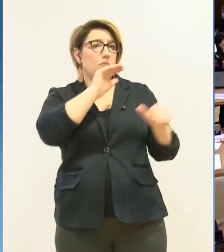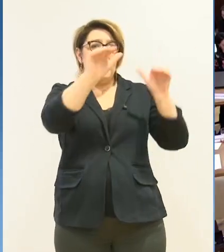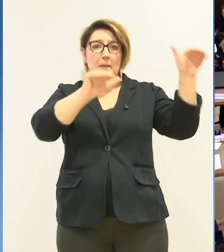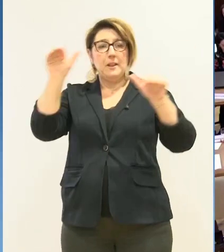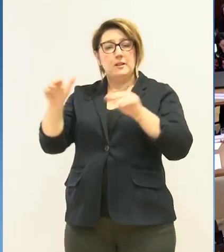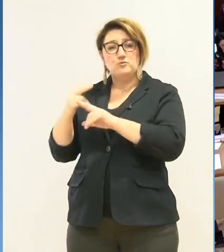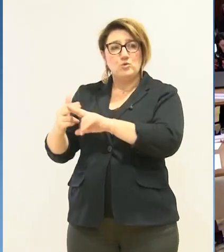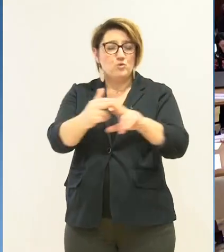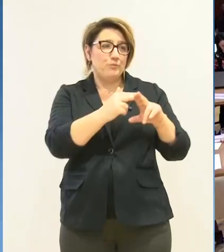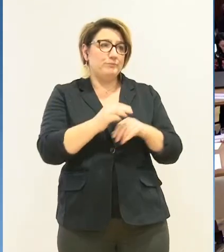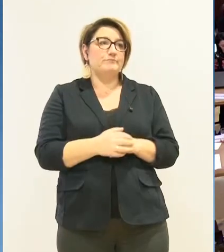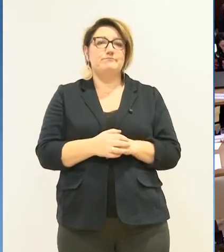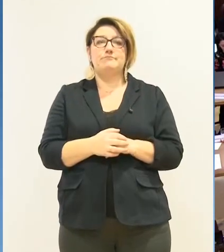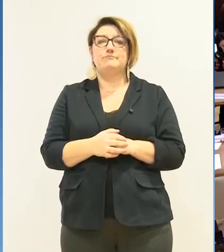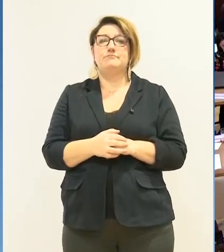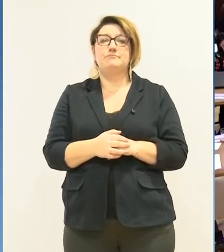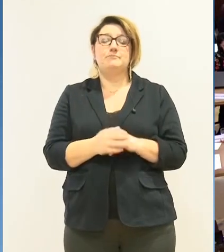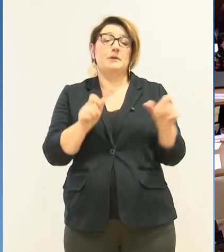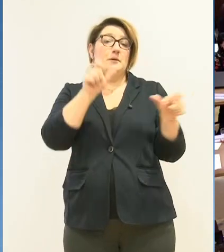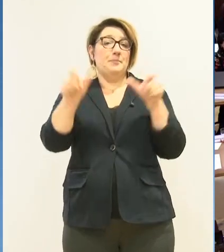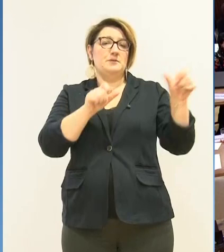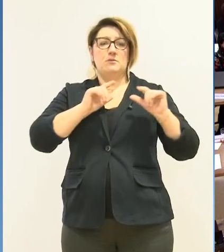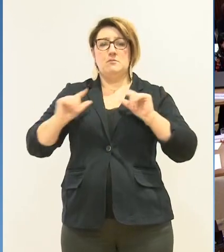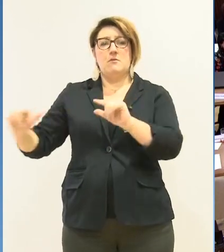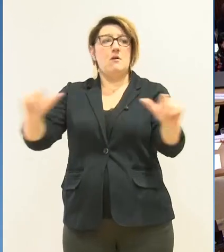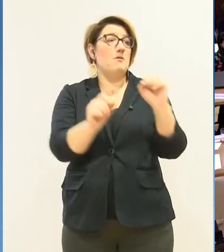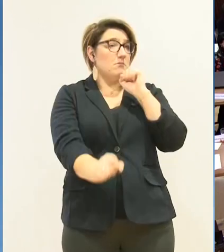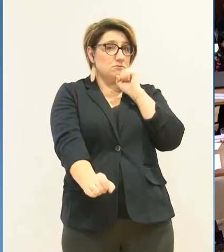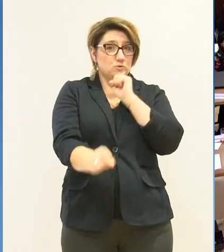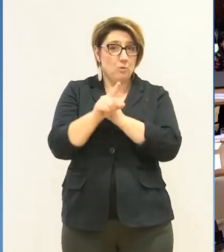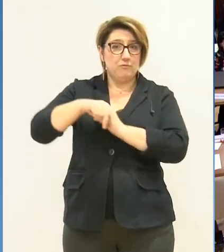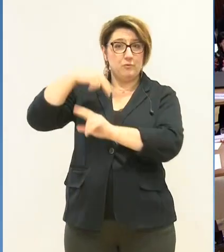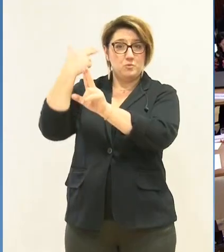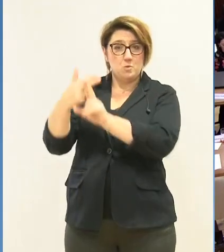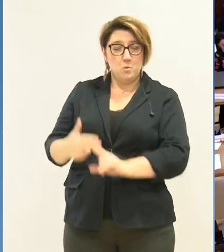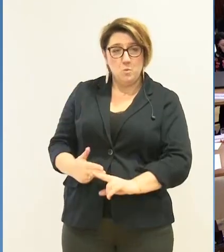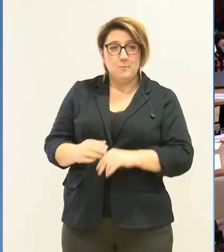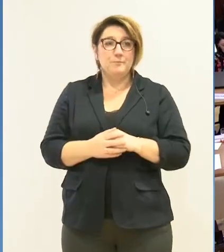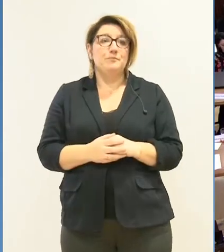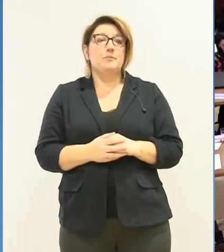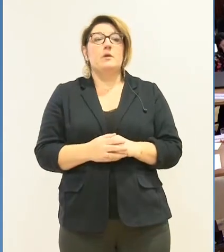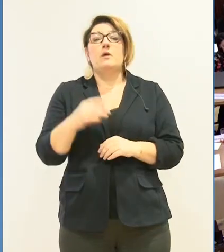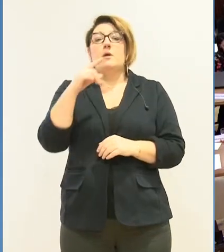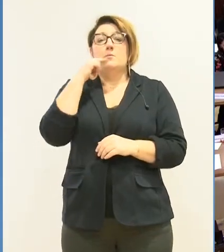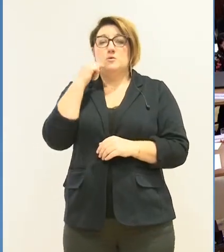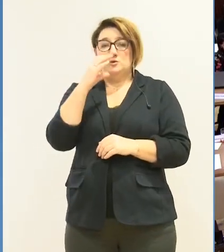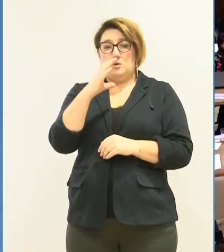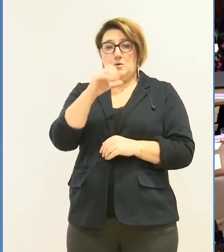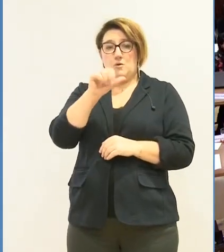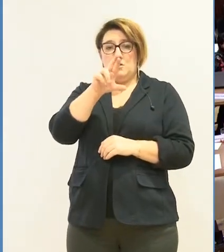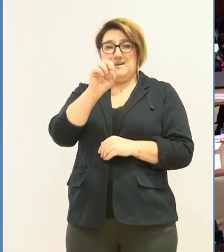bonjour à toutes et à tous eric piolle exemple les à martin hakim